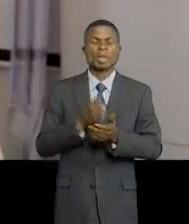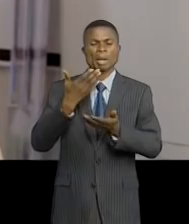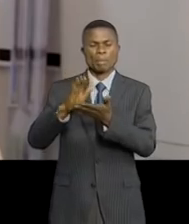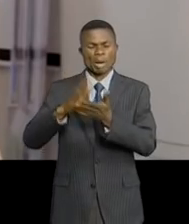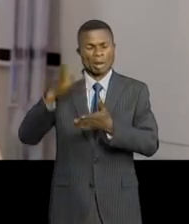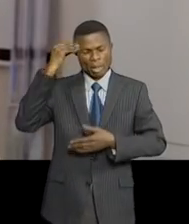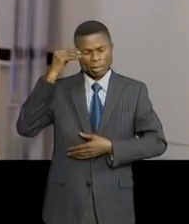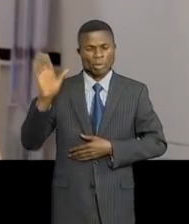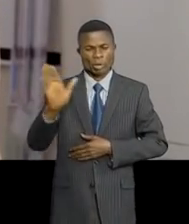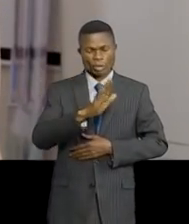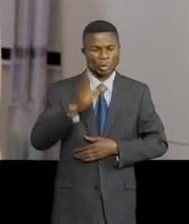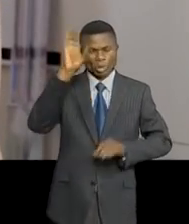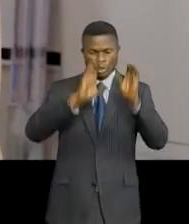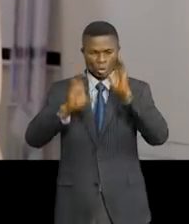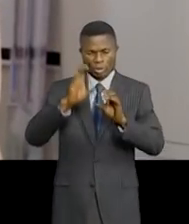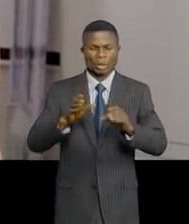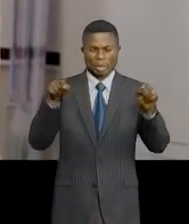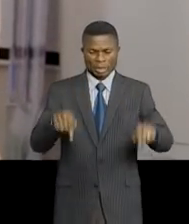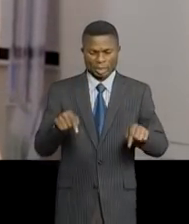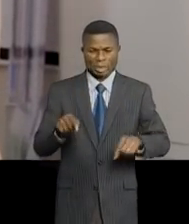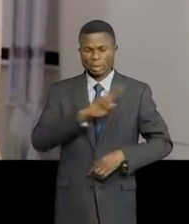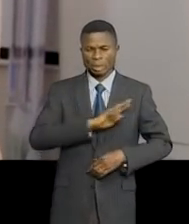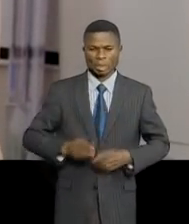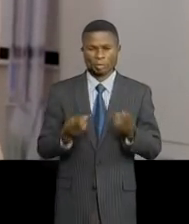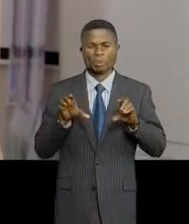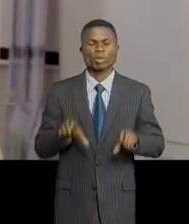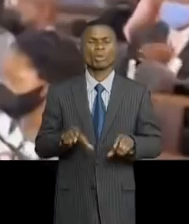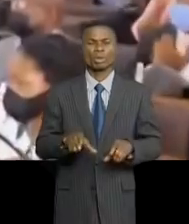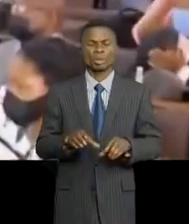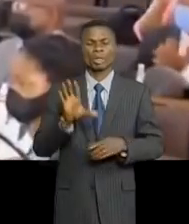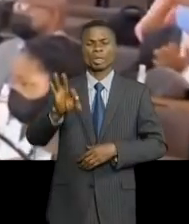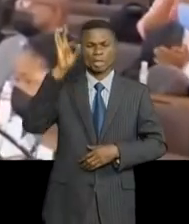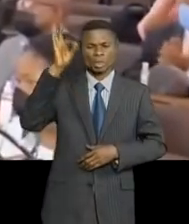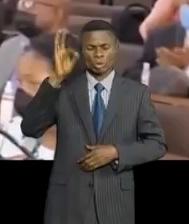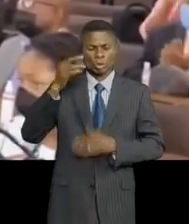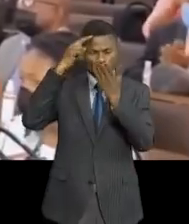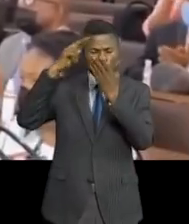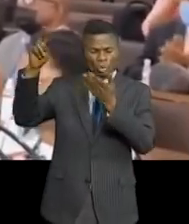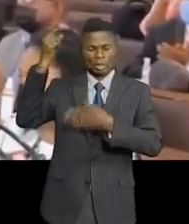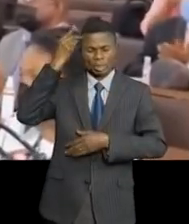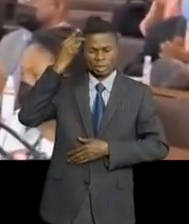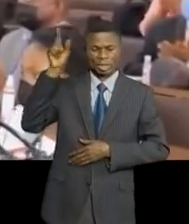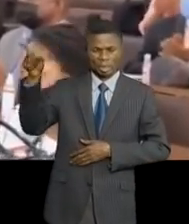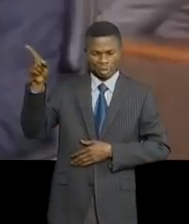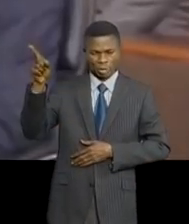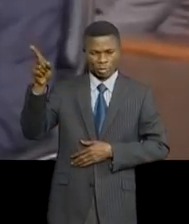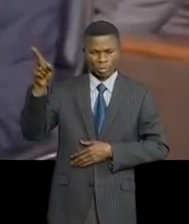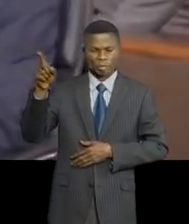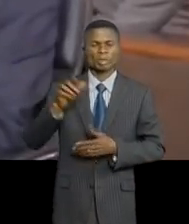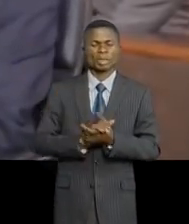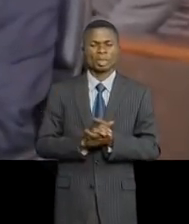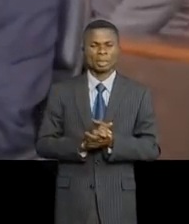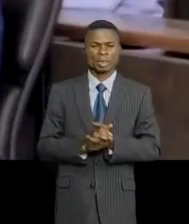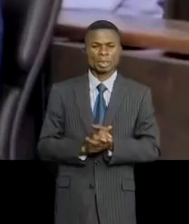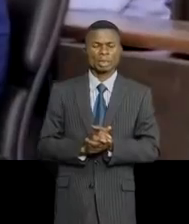leur expérience scientifique en République démocratique du Congo. Les choix ont été portés sur l'université de Kinshasa Unikin,